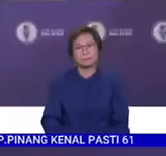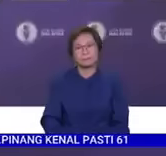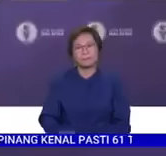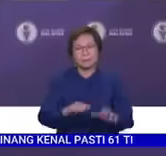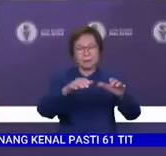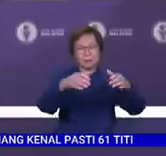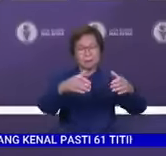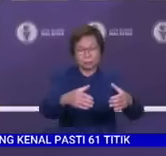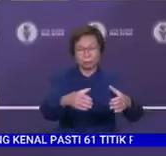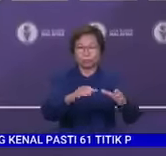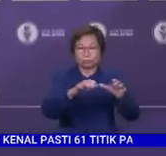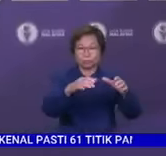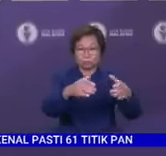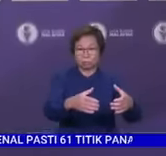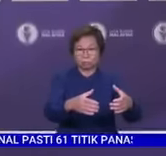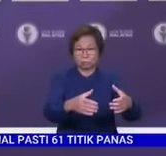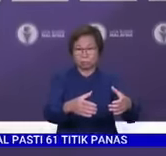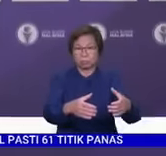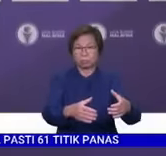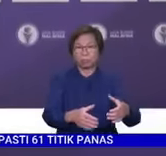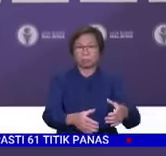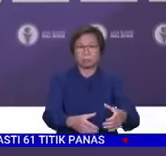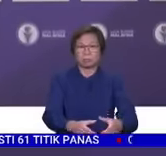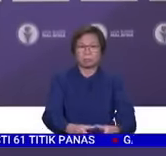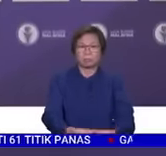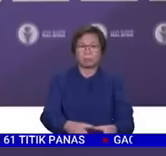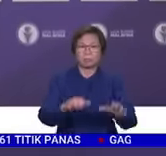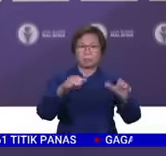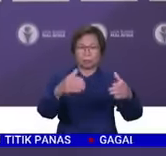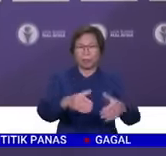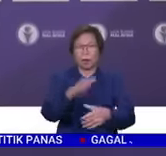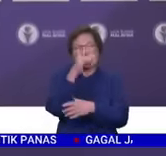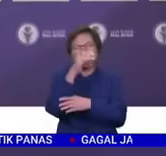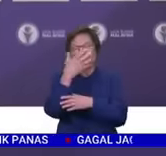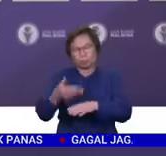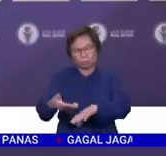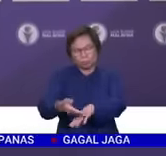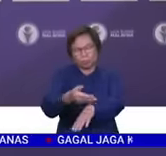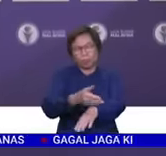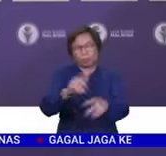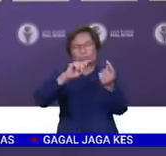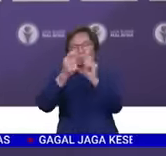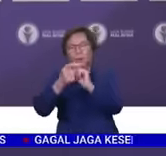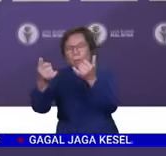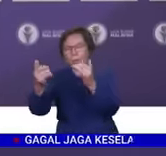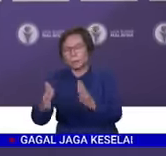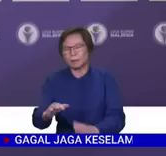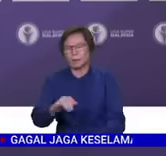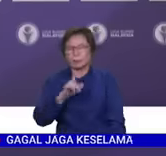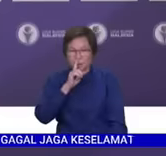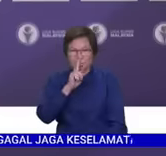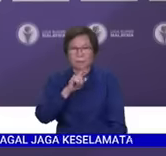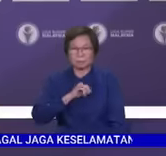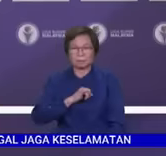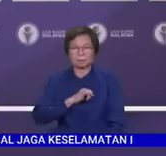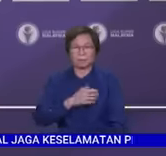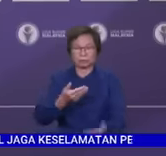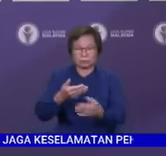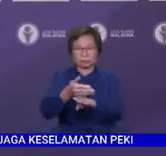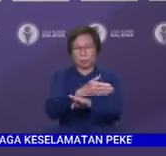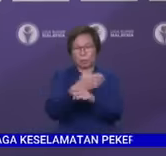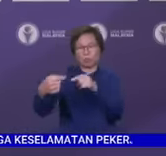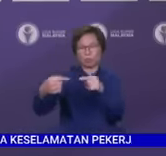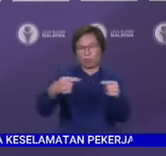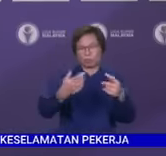Hai guys kali ini apa keadaan muka melajulah jadi telepon Ibu rezeki banyak rezeki foto para pemain memang saya Sebelum